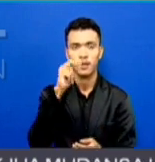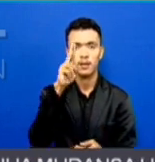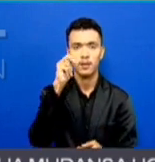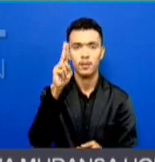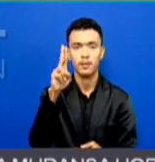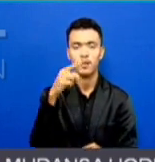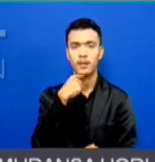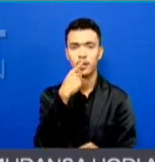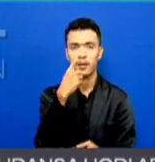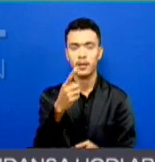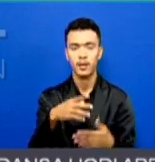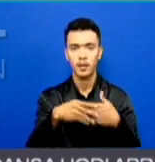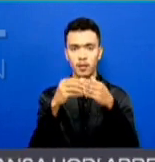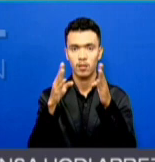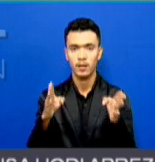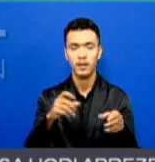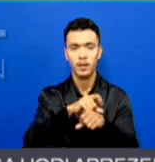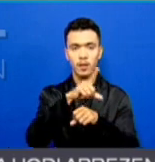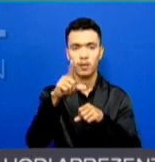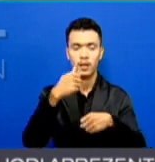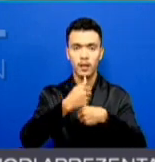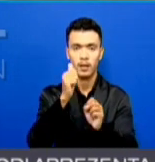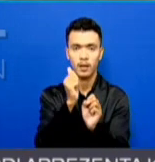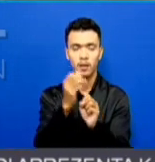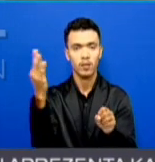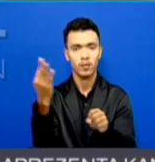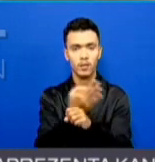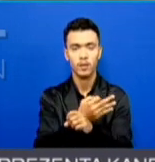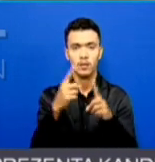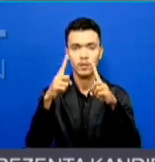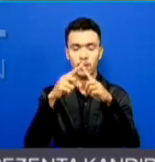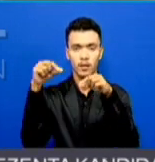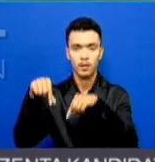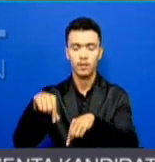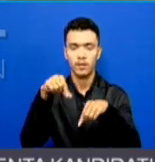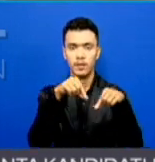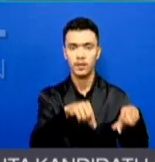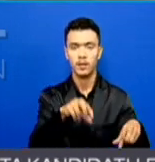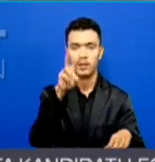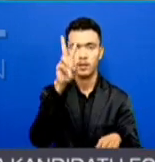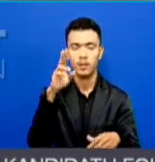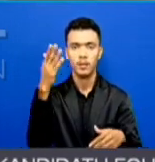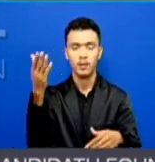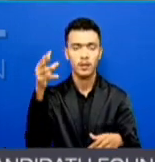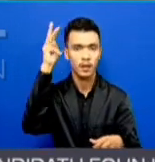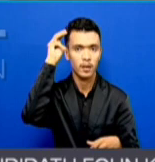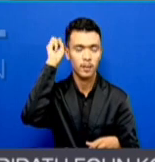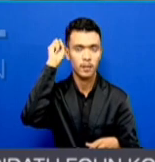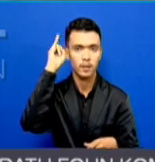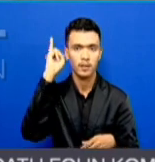Maia Hateten, autoridade local trataona documento ba deficiente na indrua nien e Centro Solidariedade